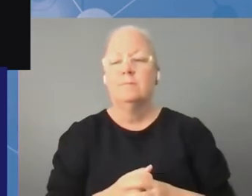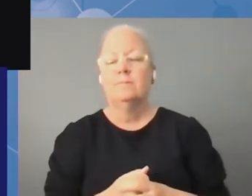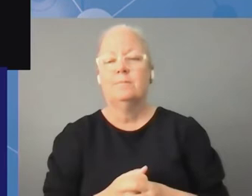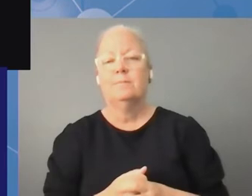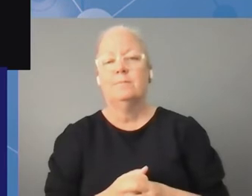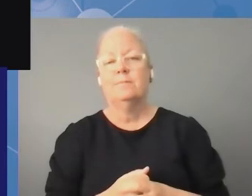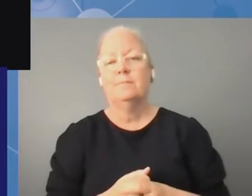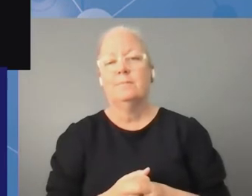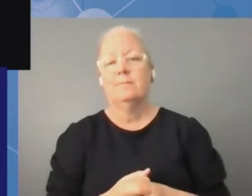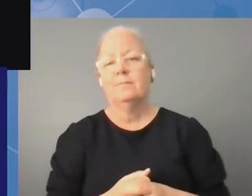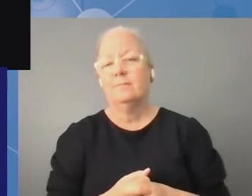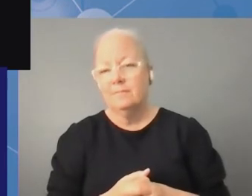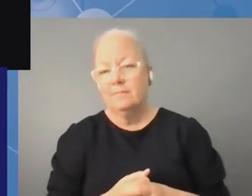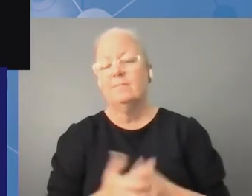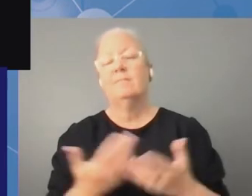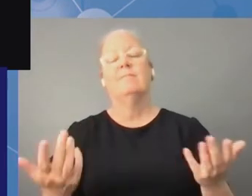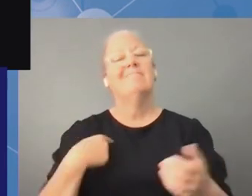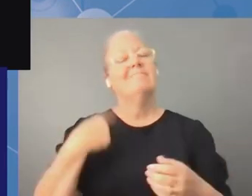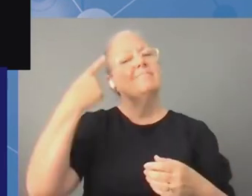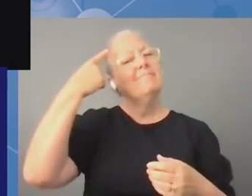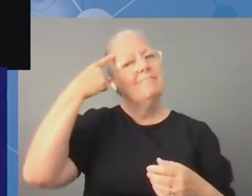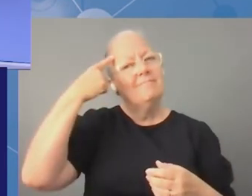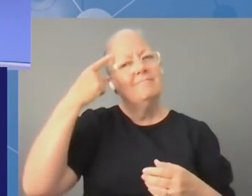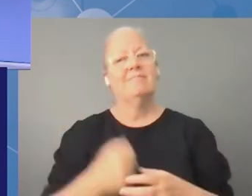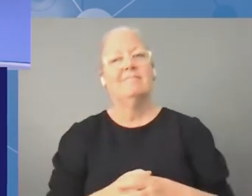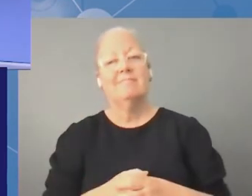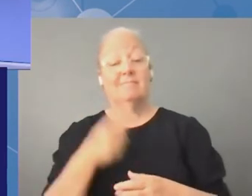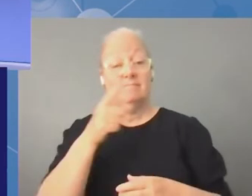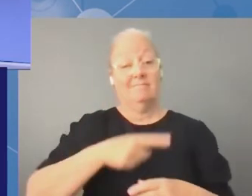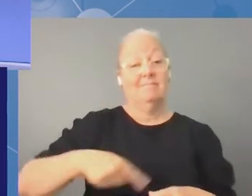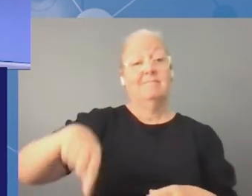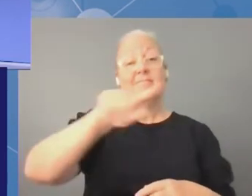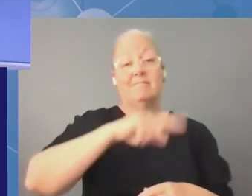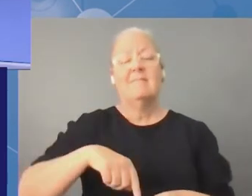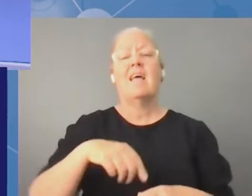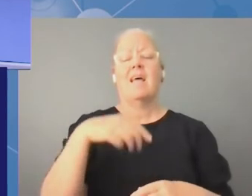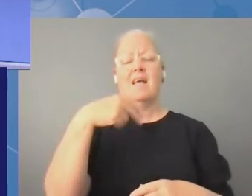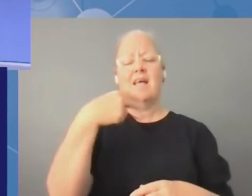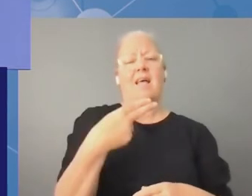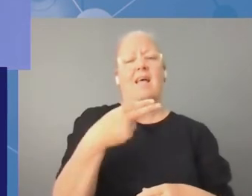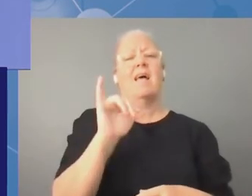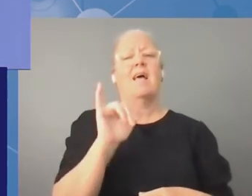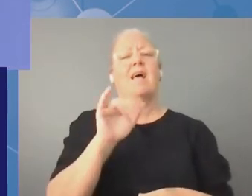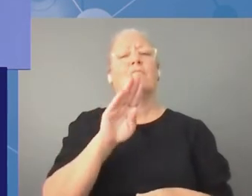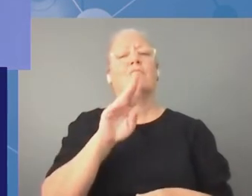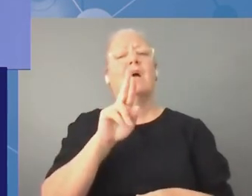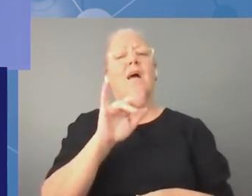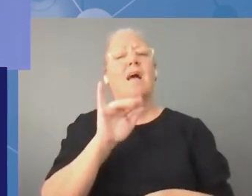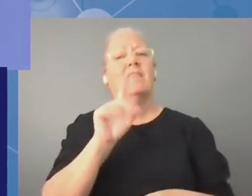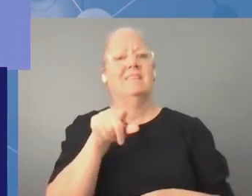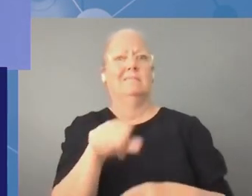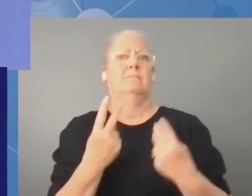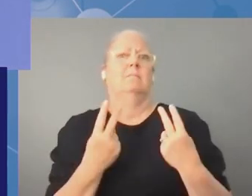الهجانة في استخدام الأساليب اللقاء في العالم، لقاءات في العالم.